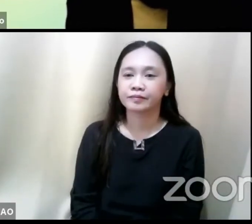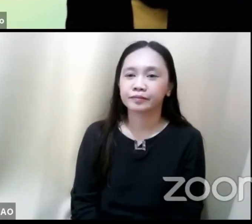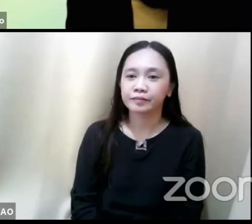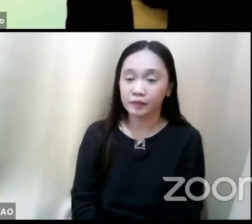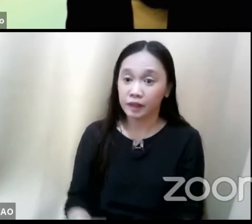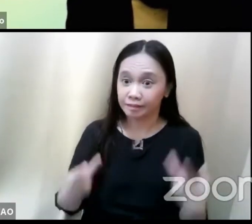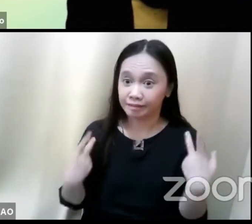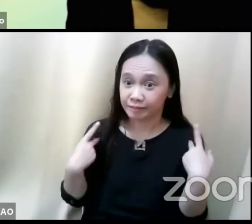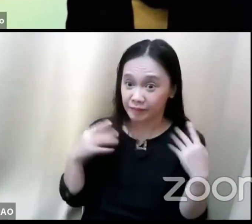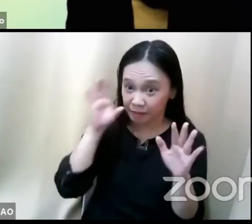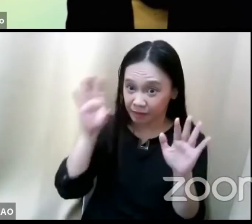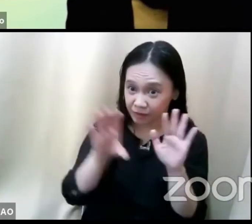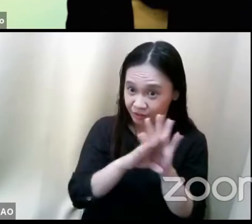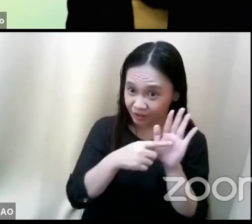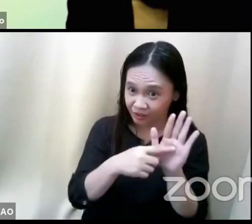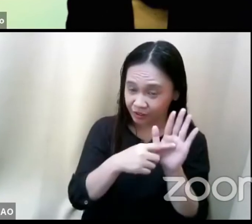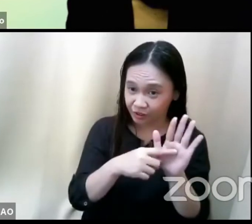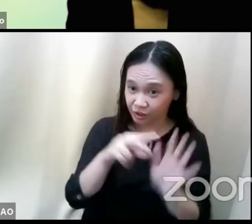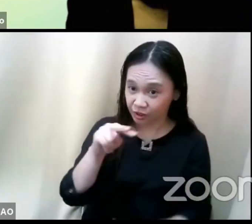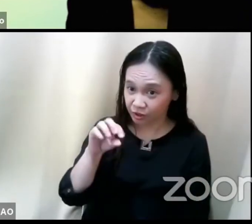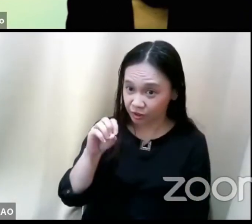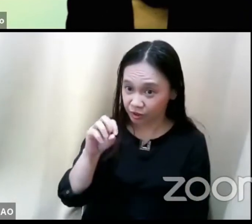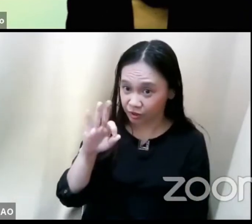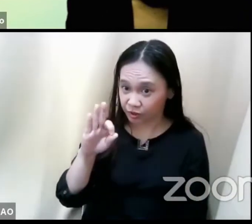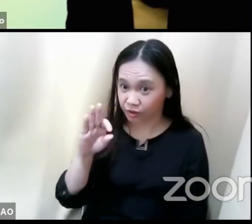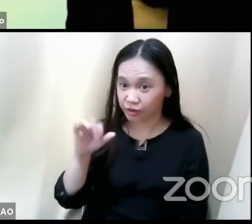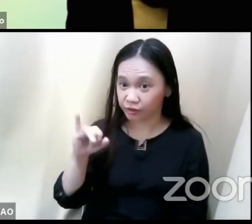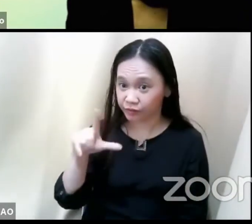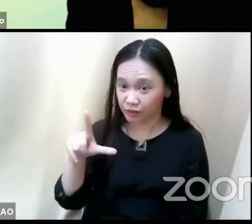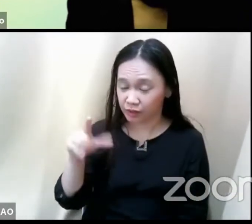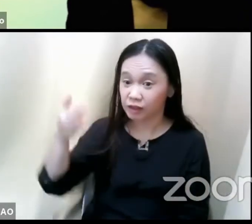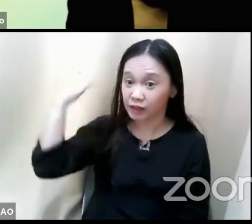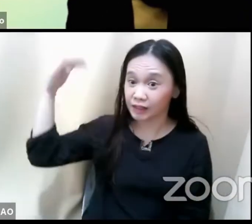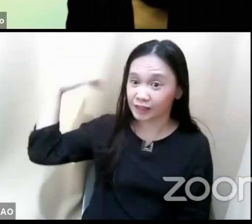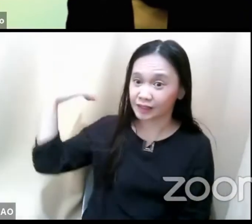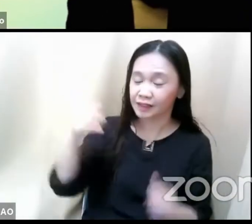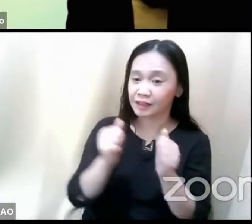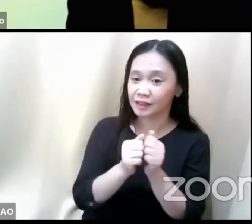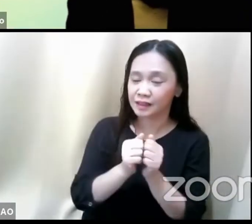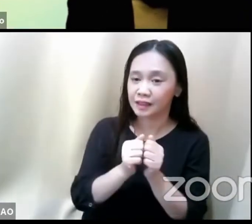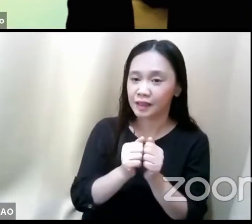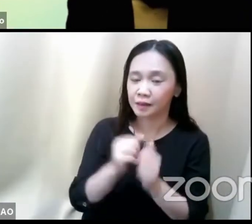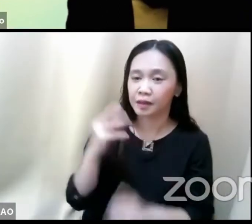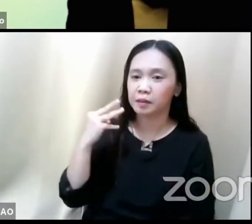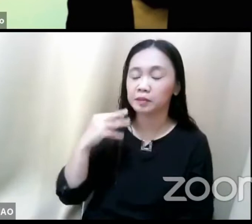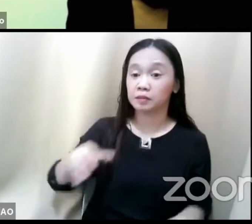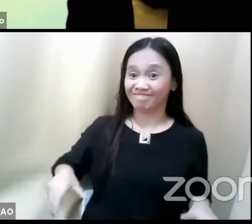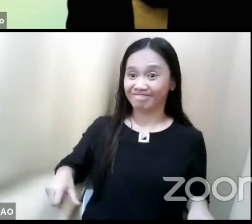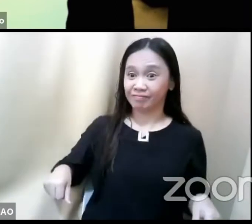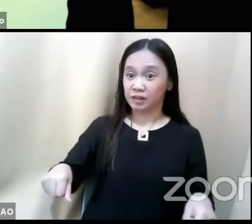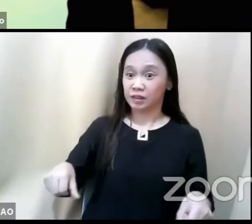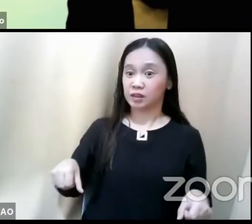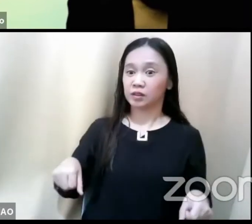picture na pinakita ko na nasa Northfield ako noon. Kasama sila ma'am na naka-wheelchair si ma'am noon eh.